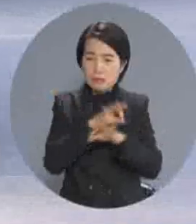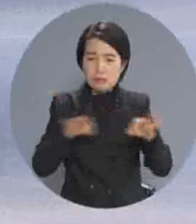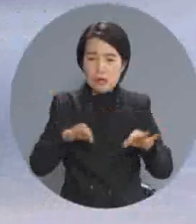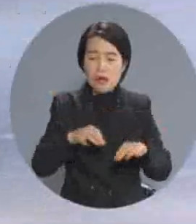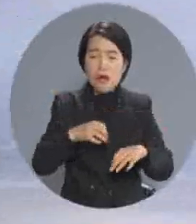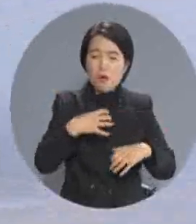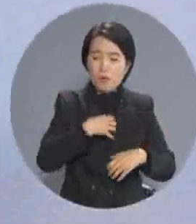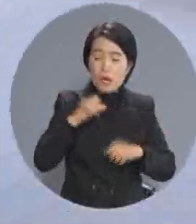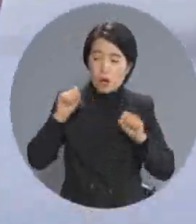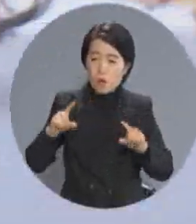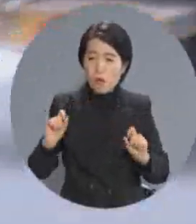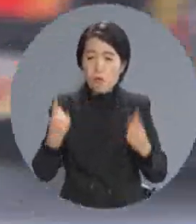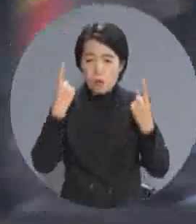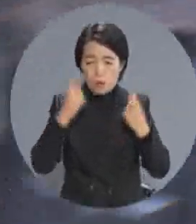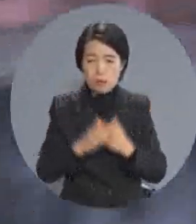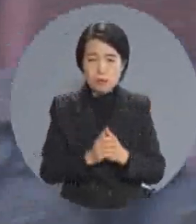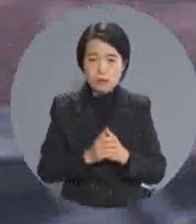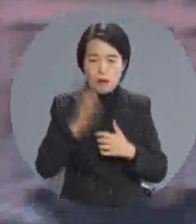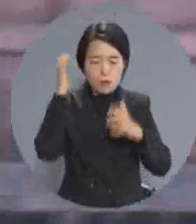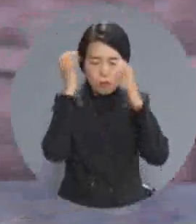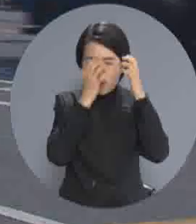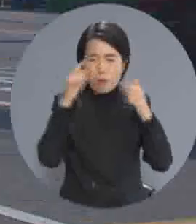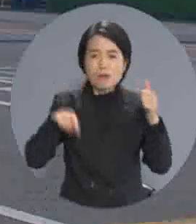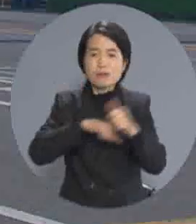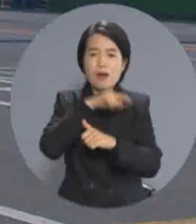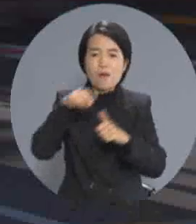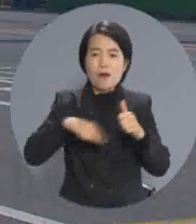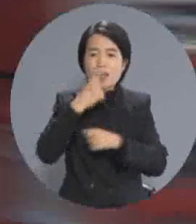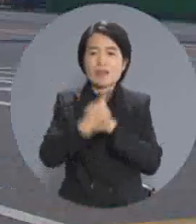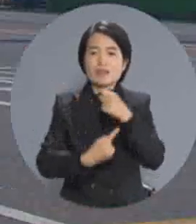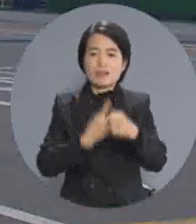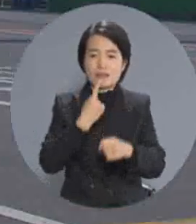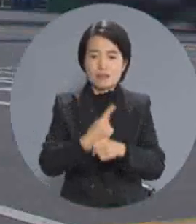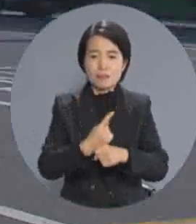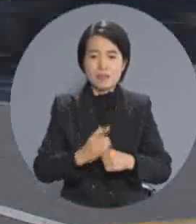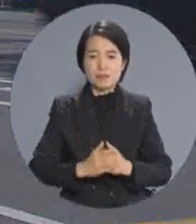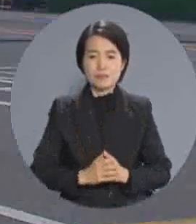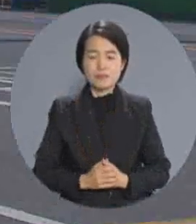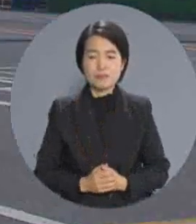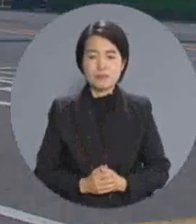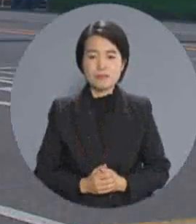기회의 공존 속에 바쁜 흐름으로 한 해를 보냈습니다. MBC 뉴스 유민호입니다.